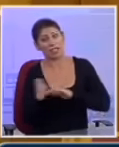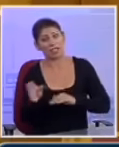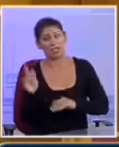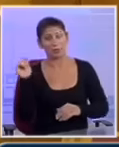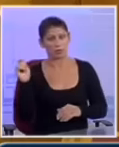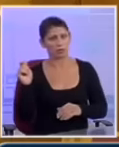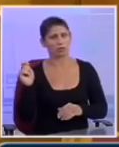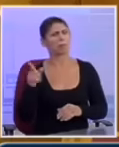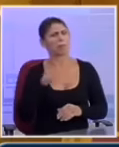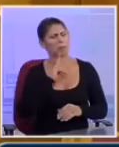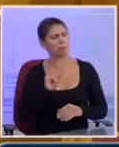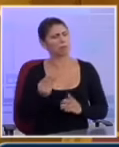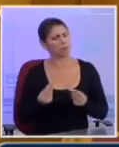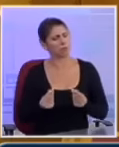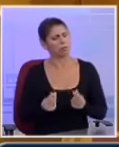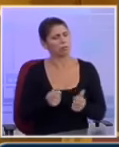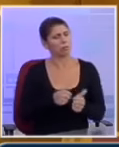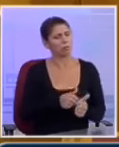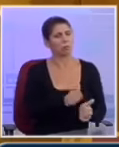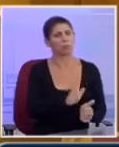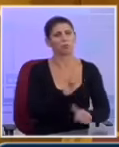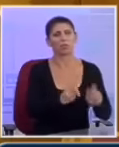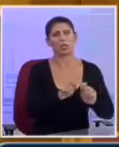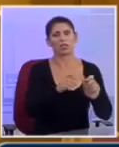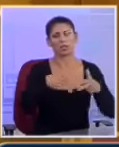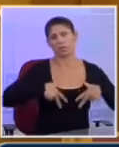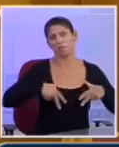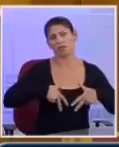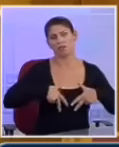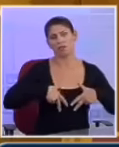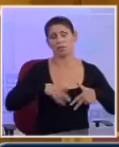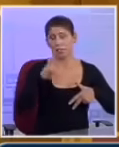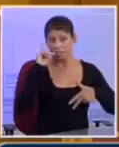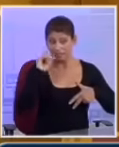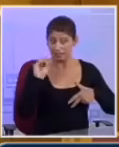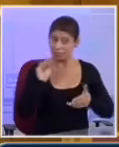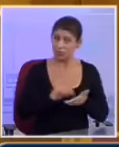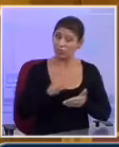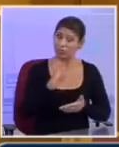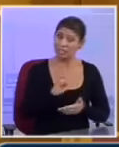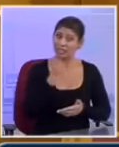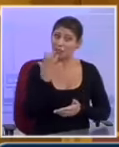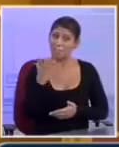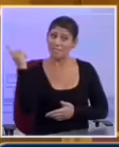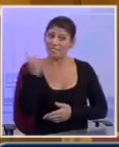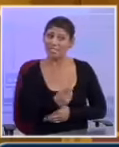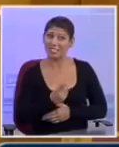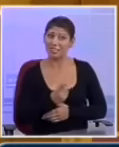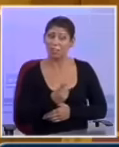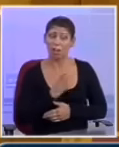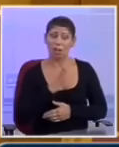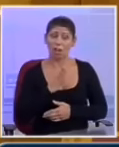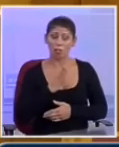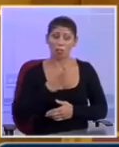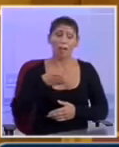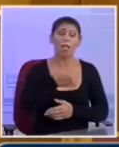δεξιή πολιτική, κατά τον ίδιο τρόπο σχηματίσατε και εσείς κυβέρνηση. Και ξέρετε επίσης ότι είναι 45% η αποχή αυτών των